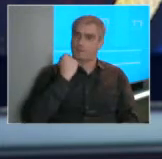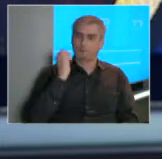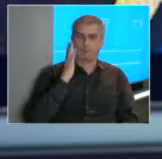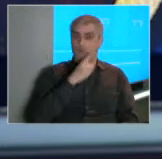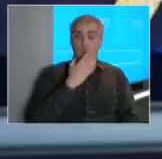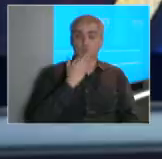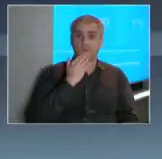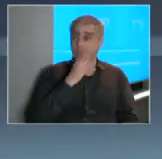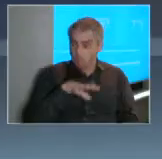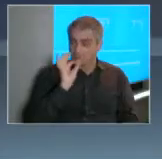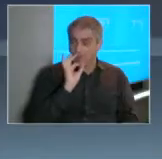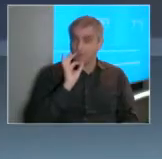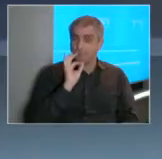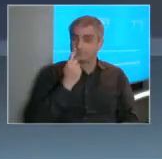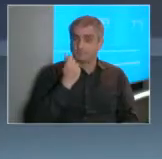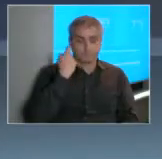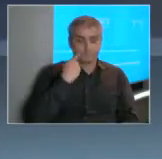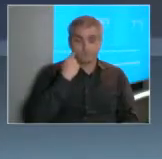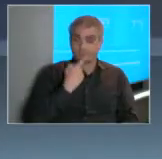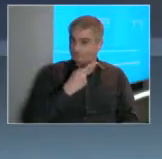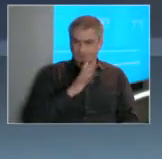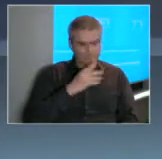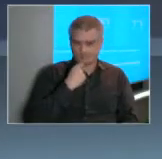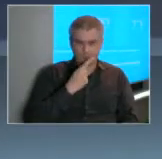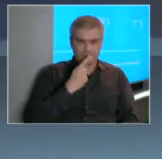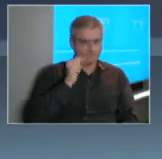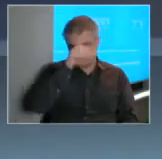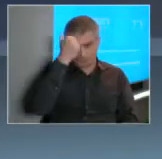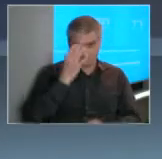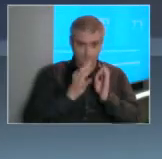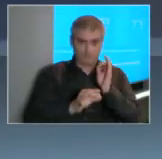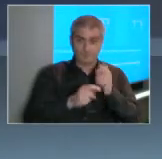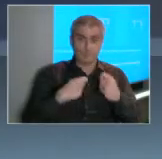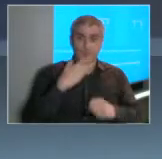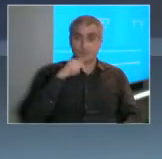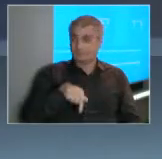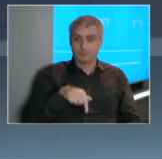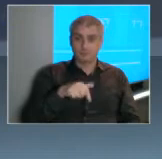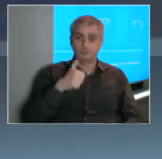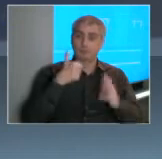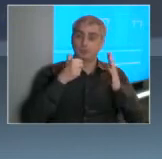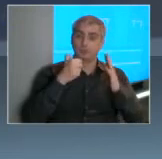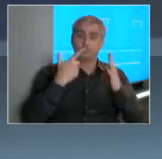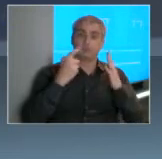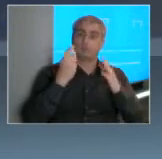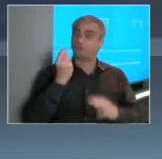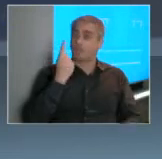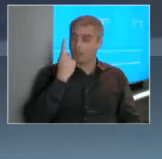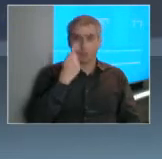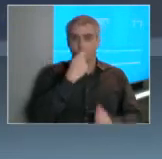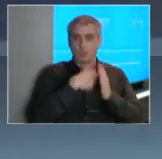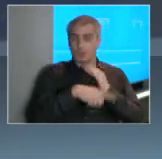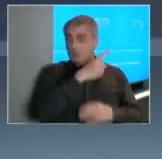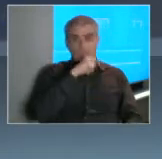מאוד כשהישראלים מגלים שמחיר של סכין גילוח, ולא נגיד את המותג הספציפי שמוכרים פה ב-60 ו-70 שקלים, אתה